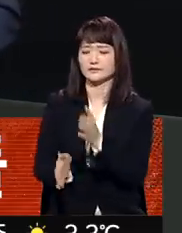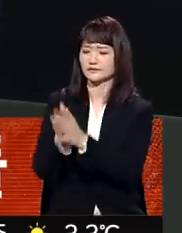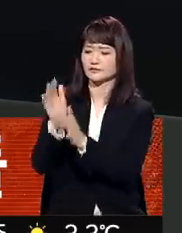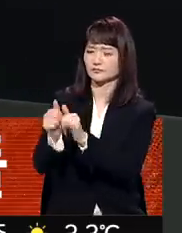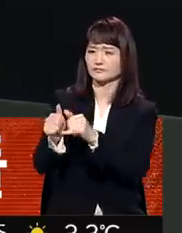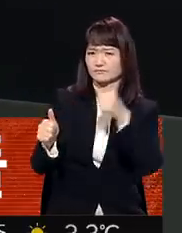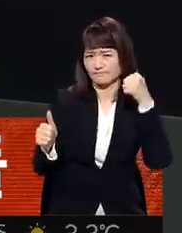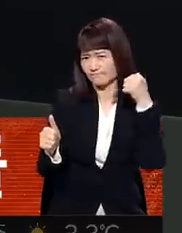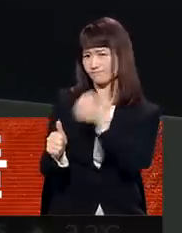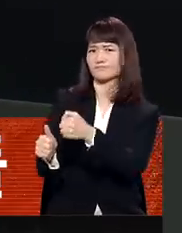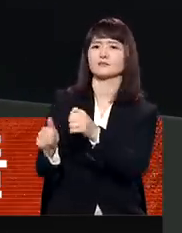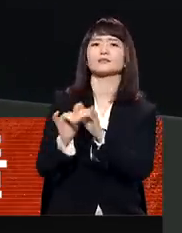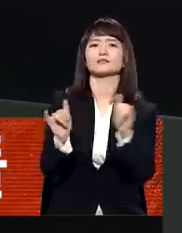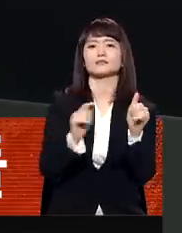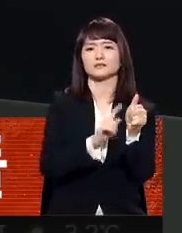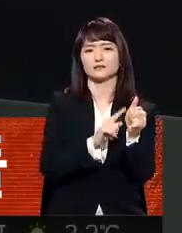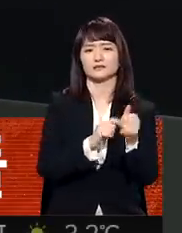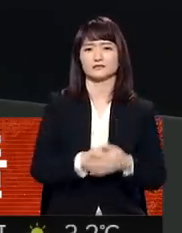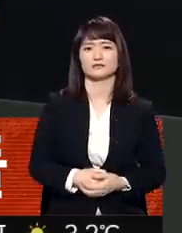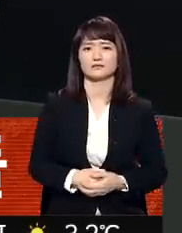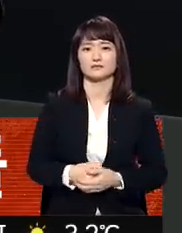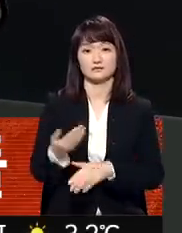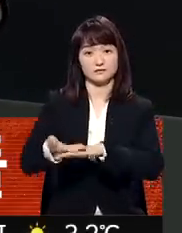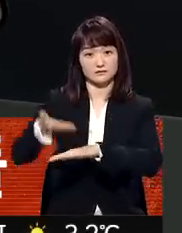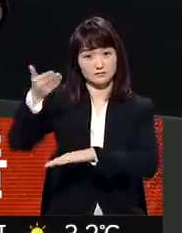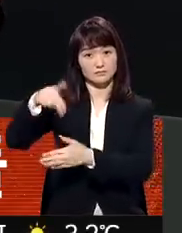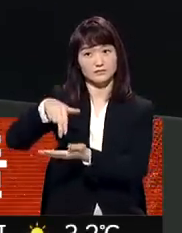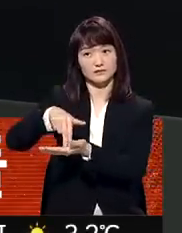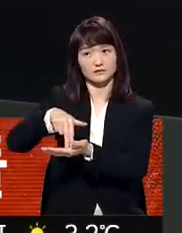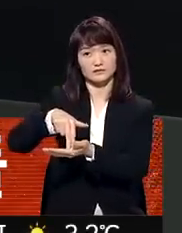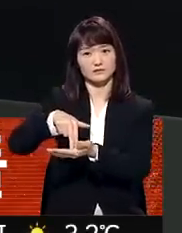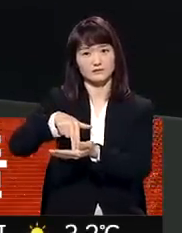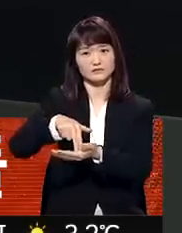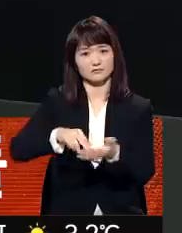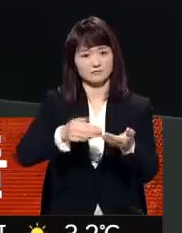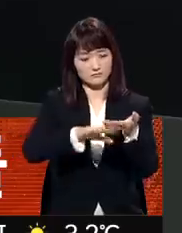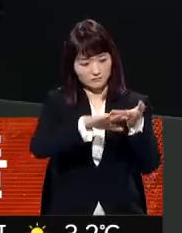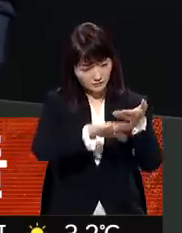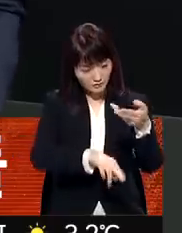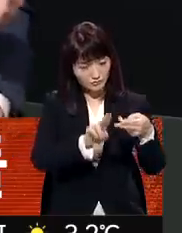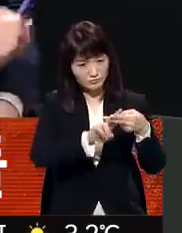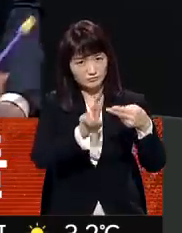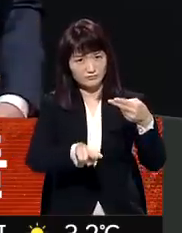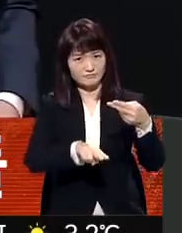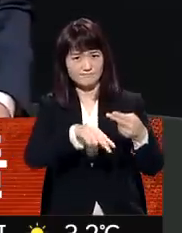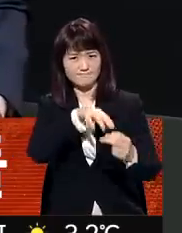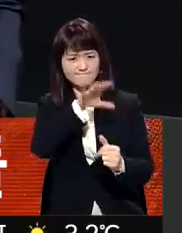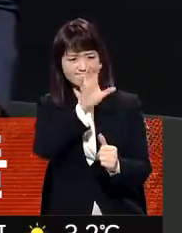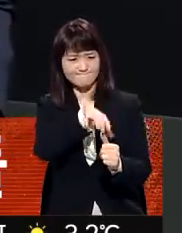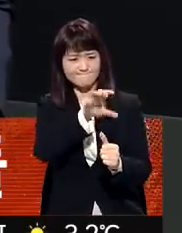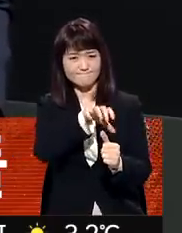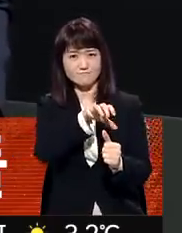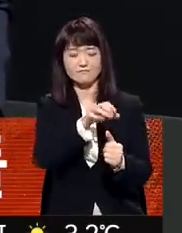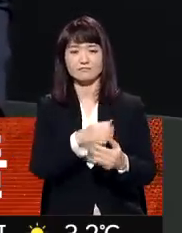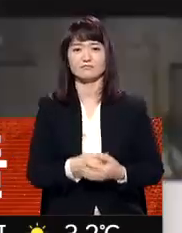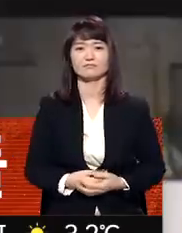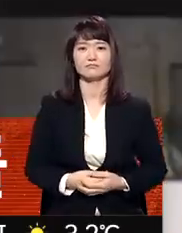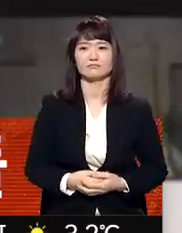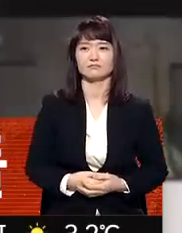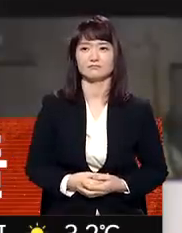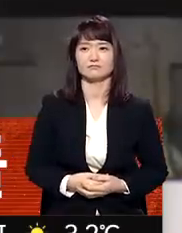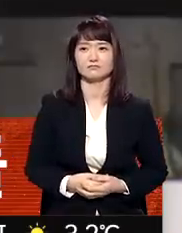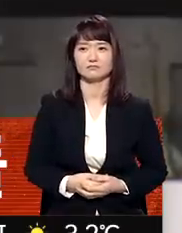나쁜 경찰들 자 팀장님 진짜 선배로서 저 후배 형사들 준엄하게 좀 꾸짖어 주세요